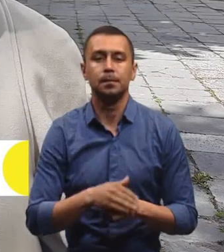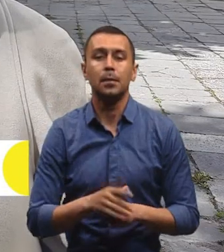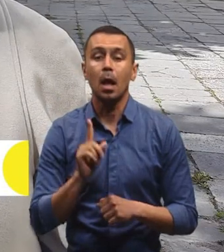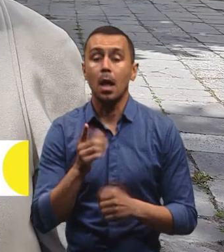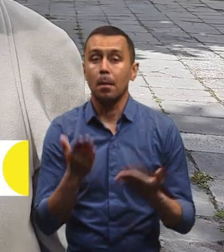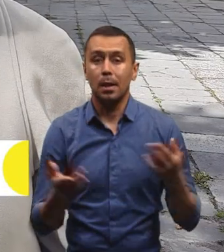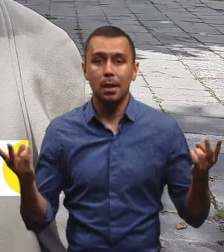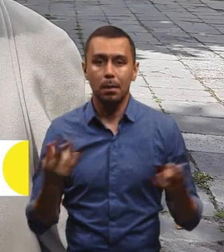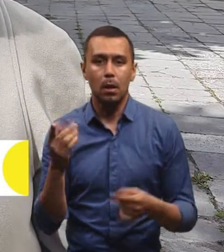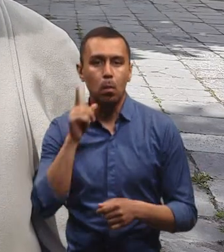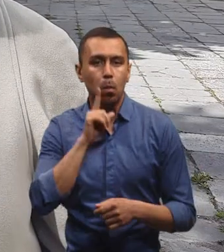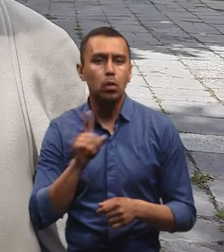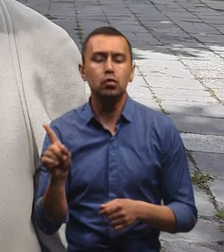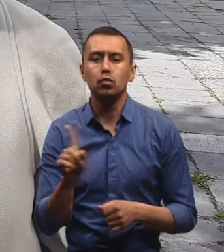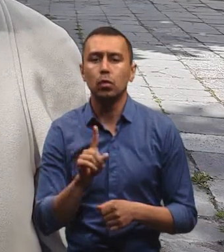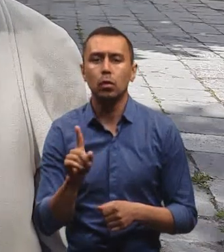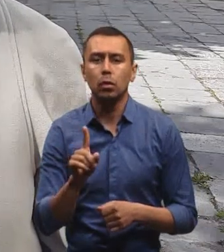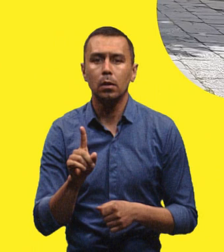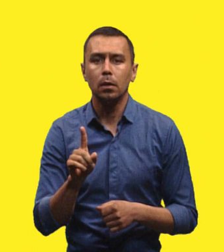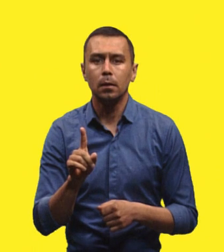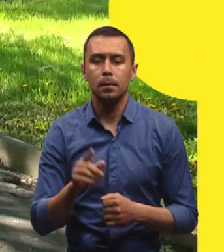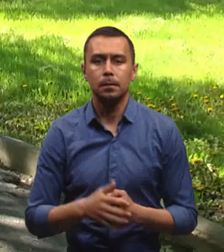Але якби треба її побільше, щоб було.